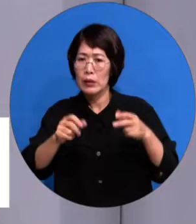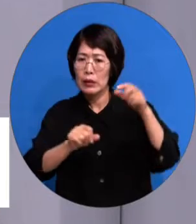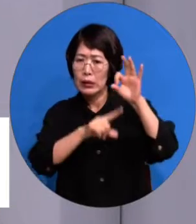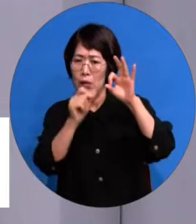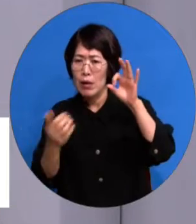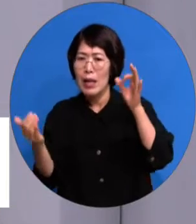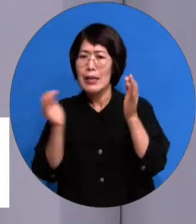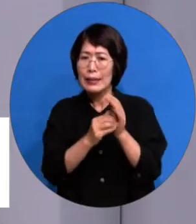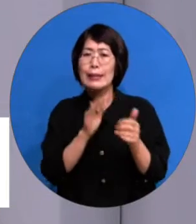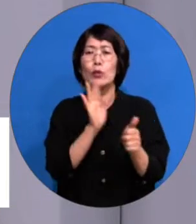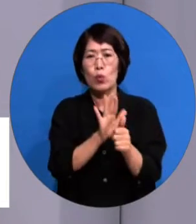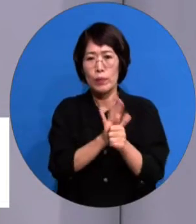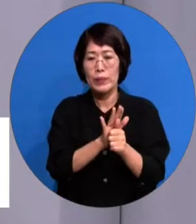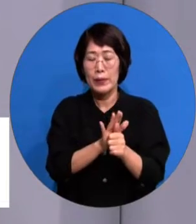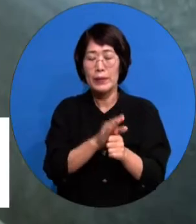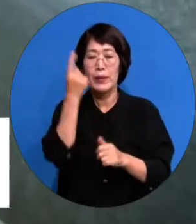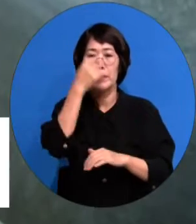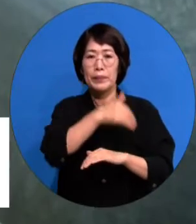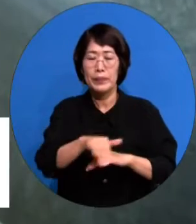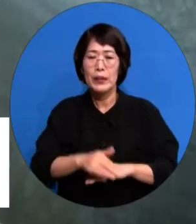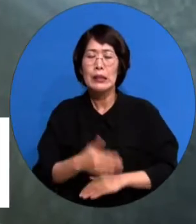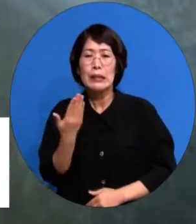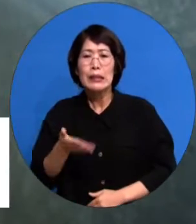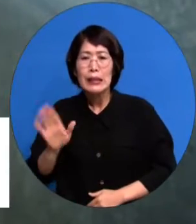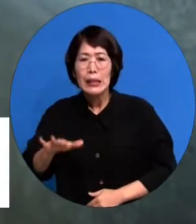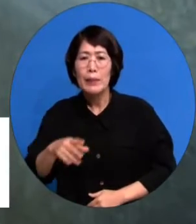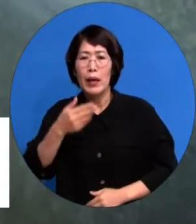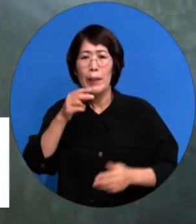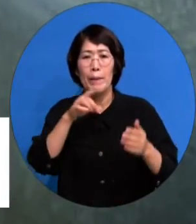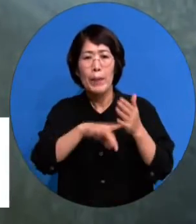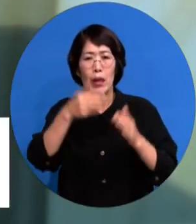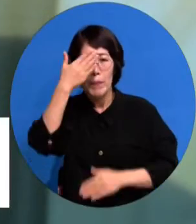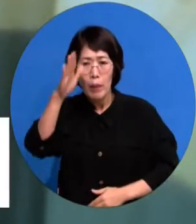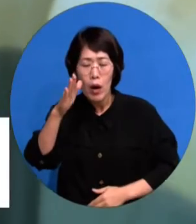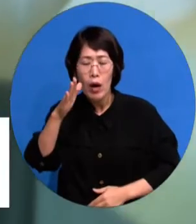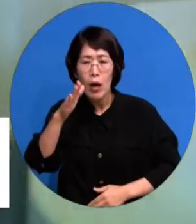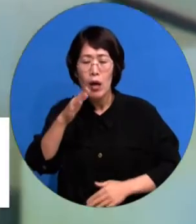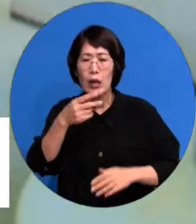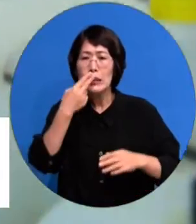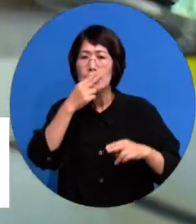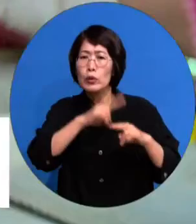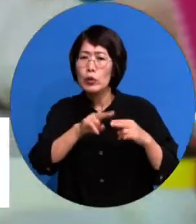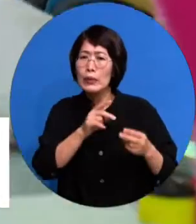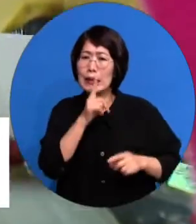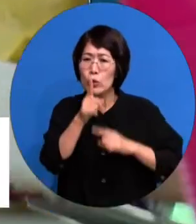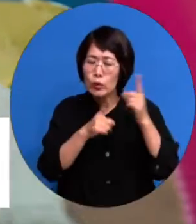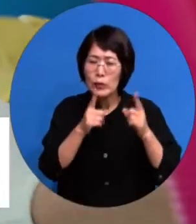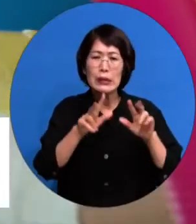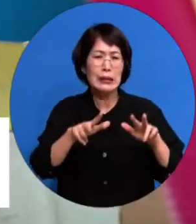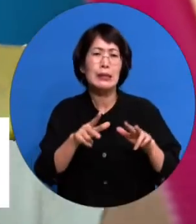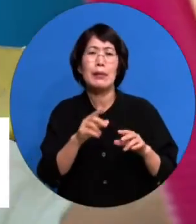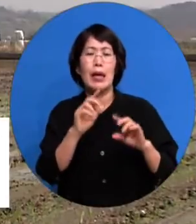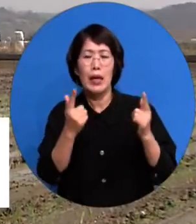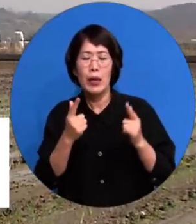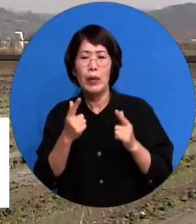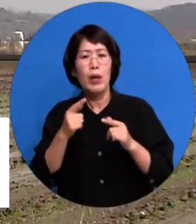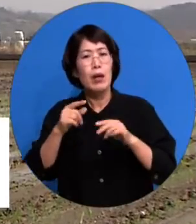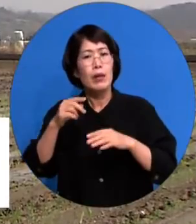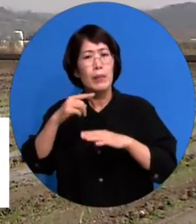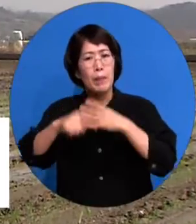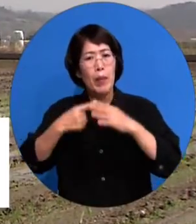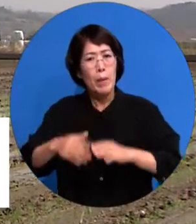10월까지 지원하는 데 쓰입니다. 하지만 면세유 수요는 지금보다는 농사가 대규모로 시작되는